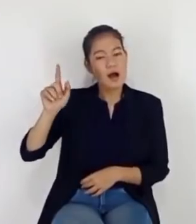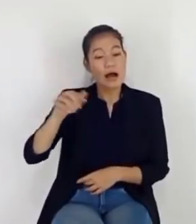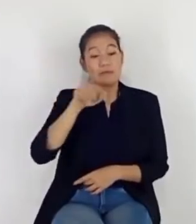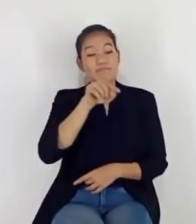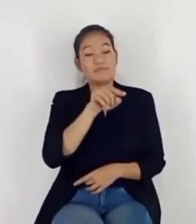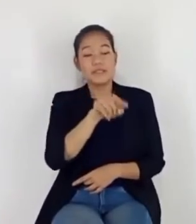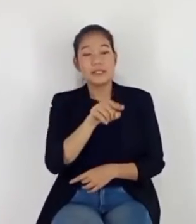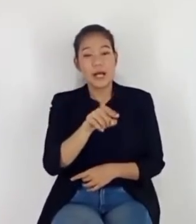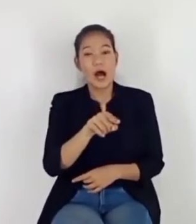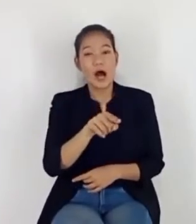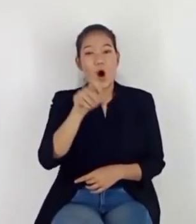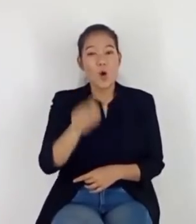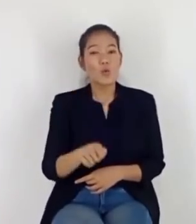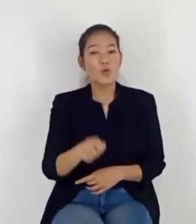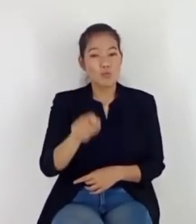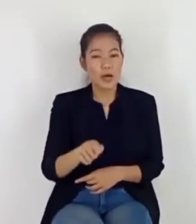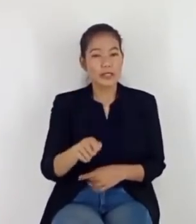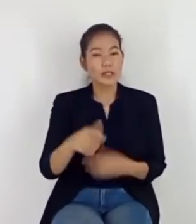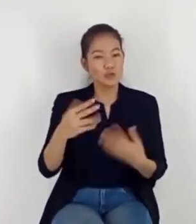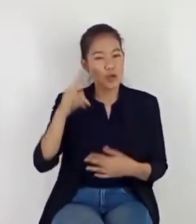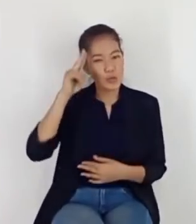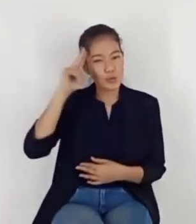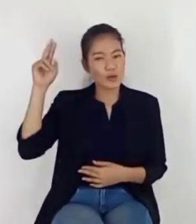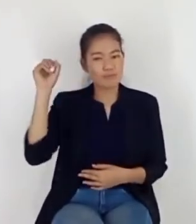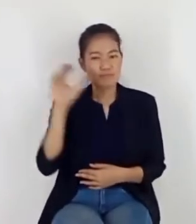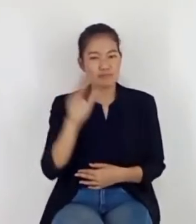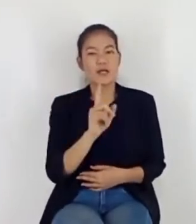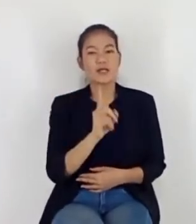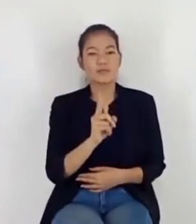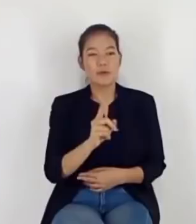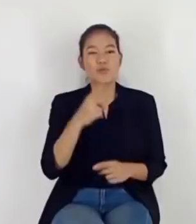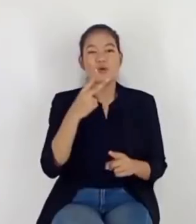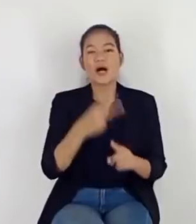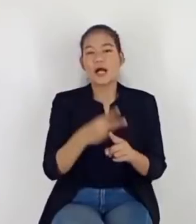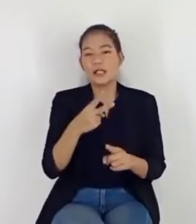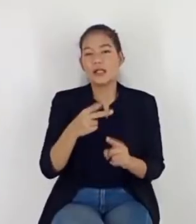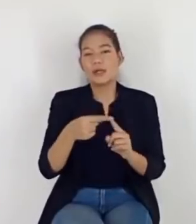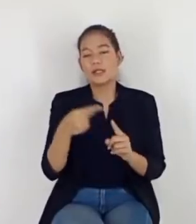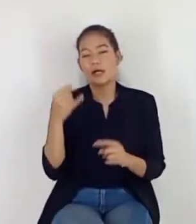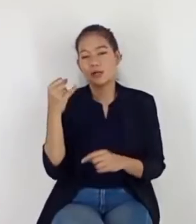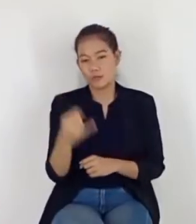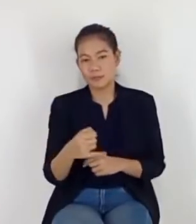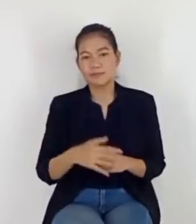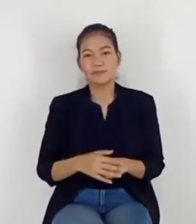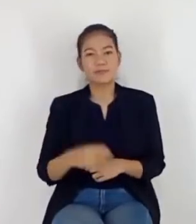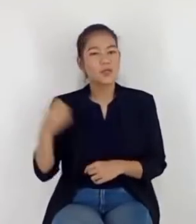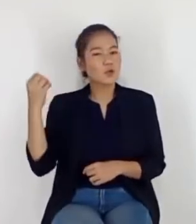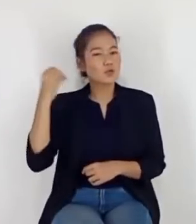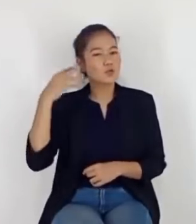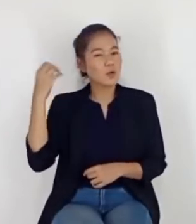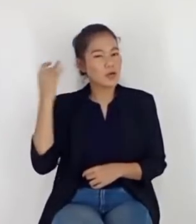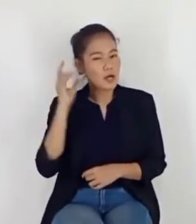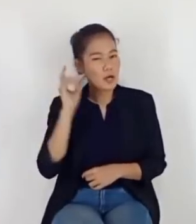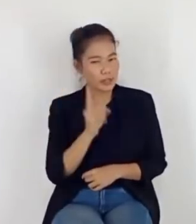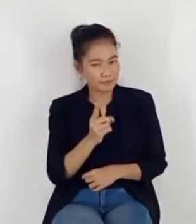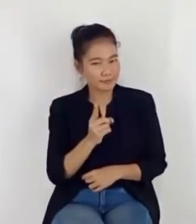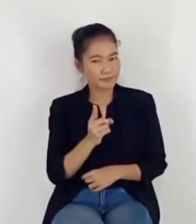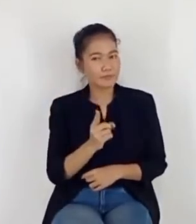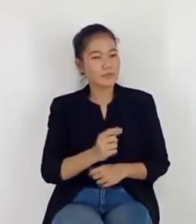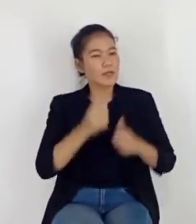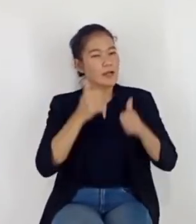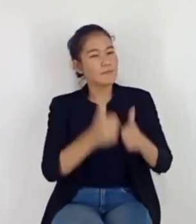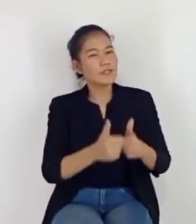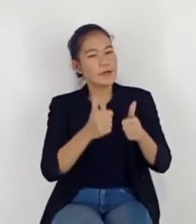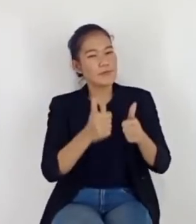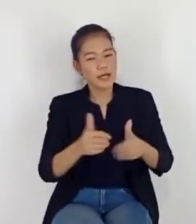Tuhan dua kali lipat karena segala dosanya. Ada suara yang berseru-seru,